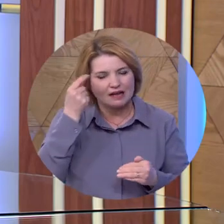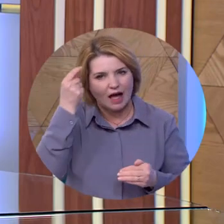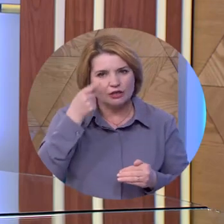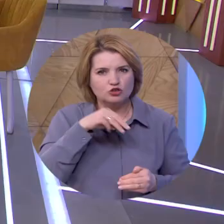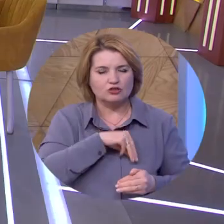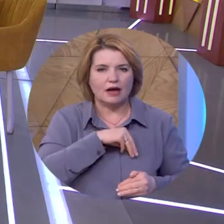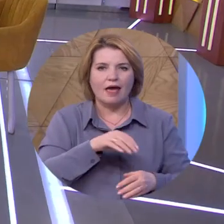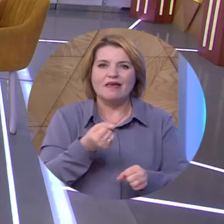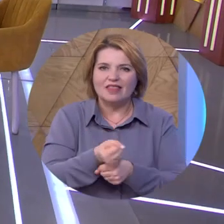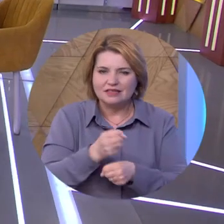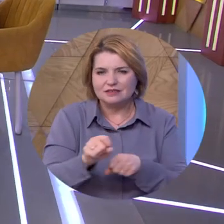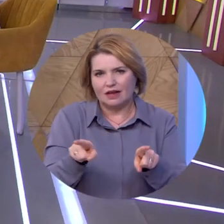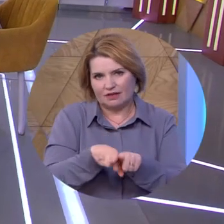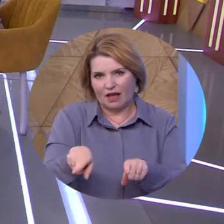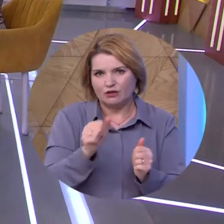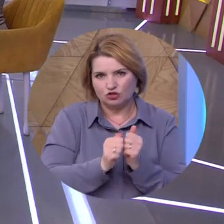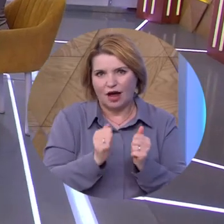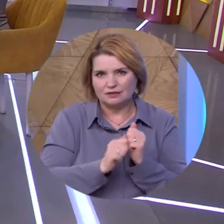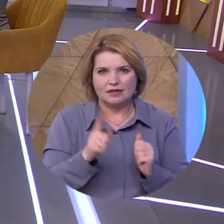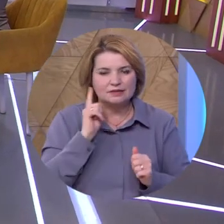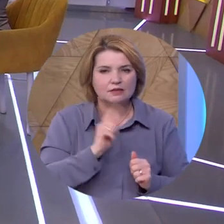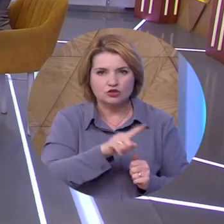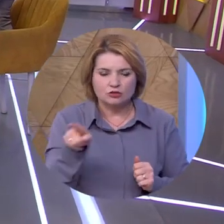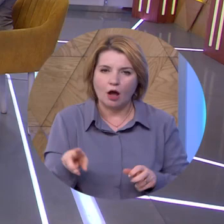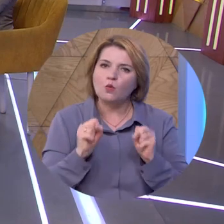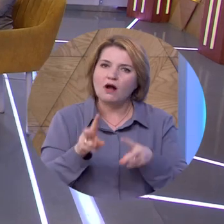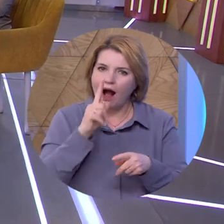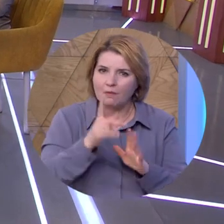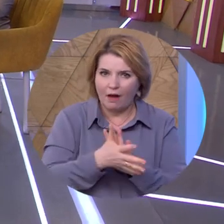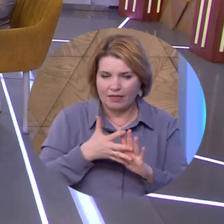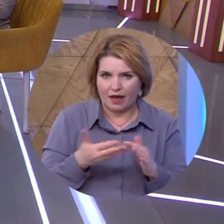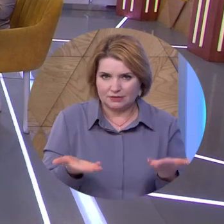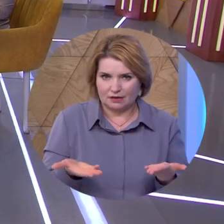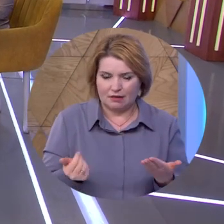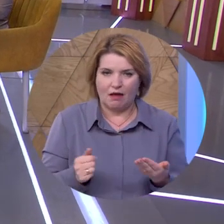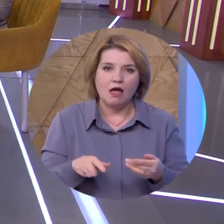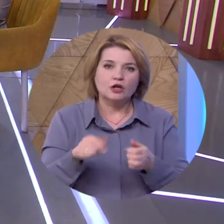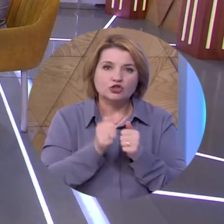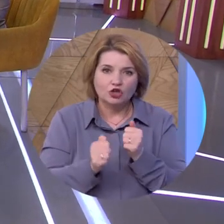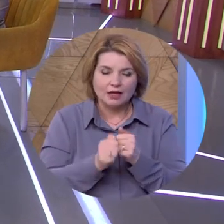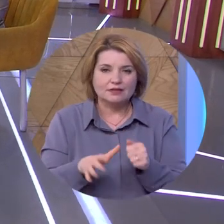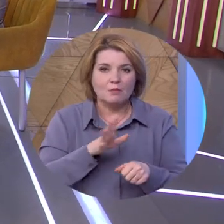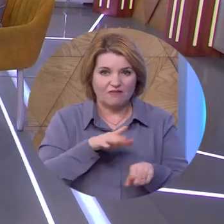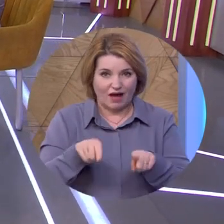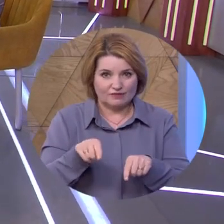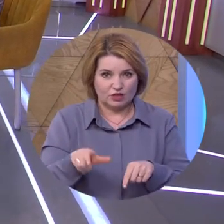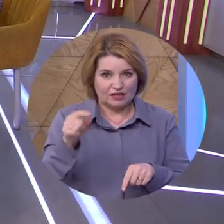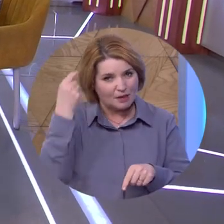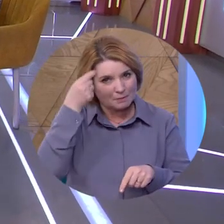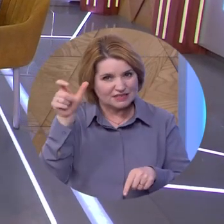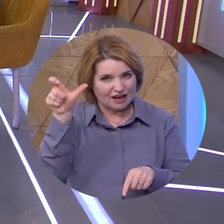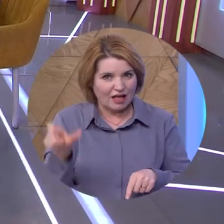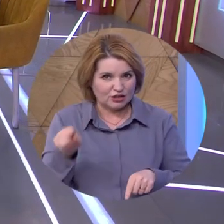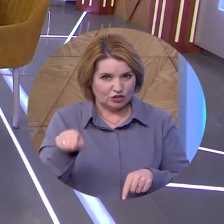звучит, но как распознать его в отношениях? Ведь очень часто вот этот самый агрессор психологический,